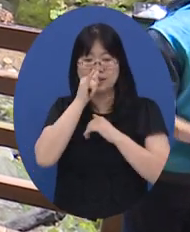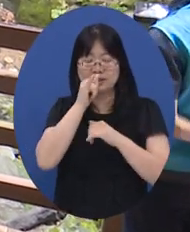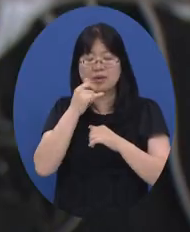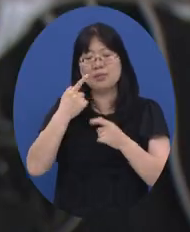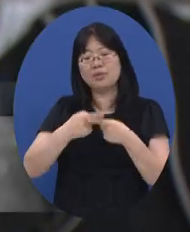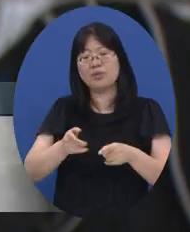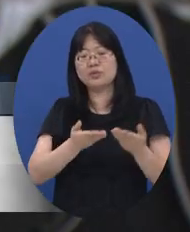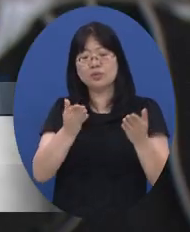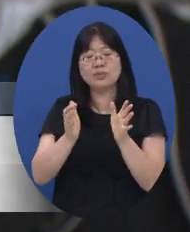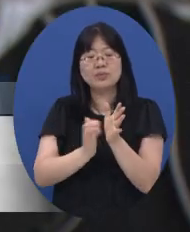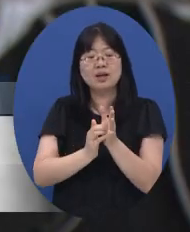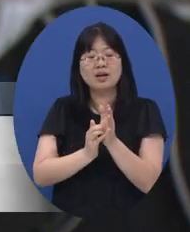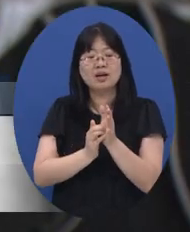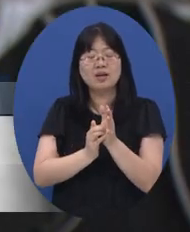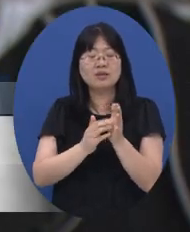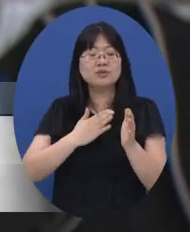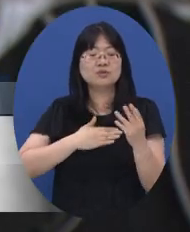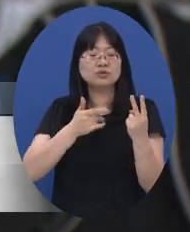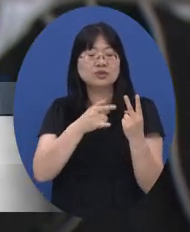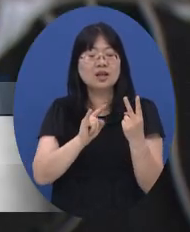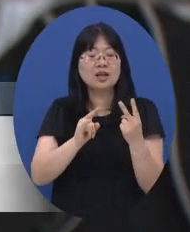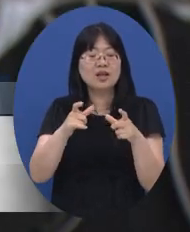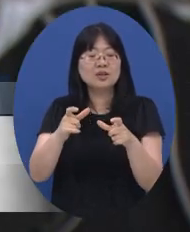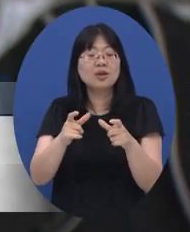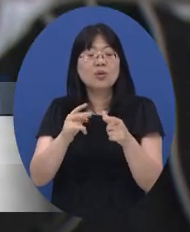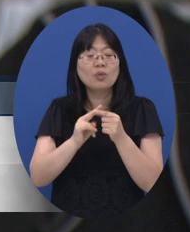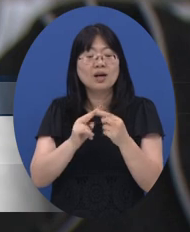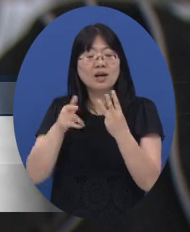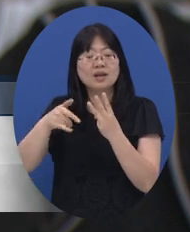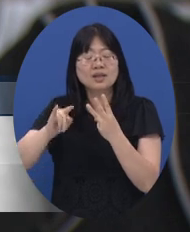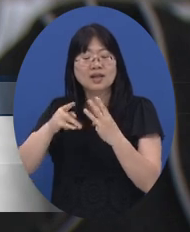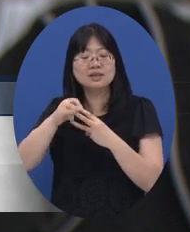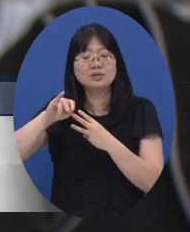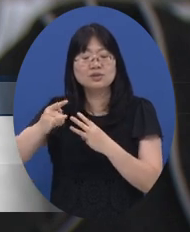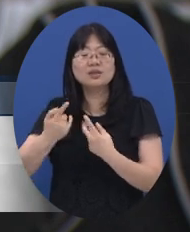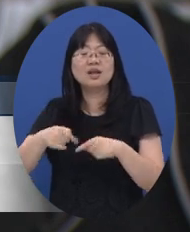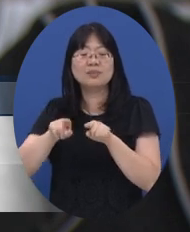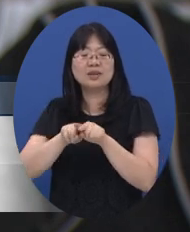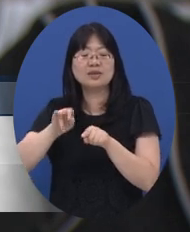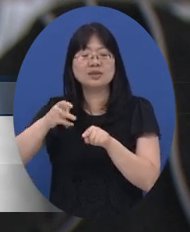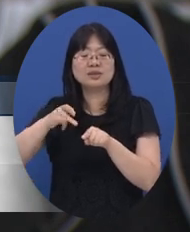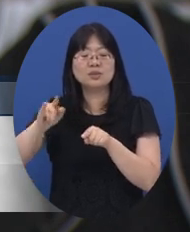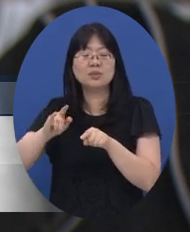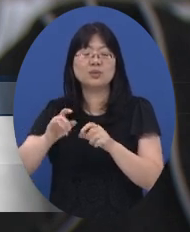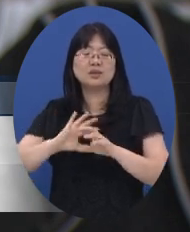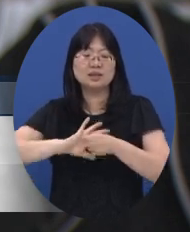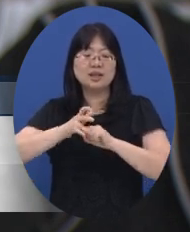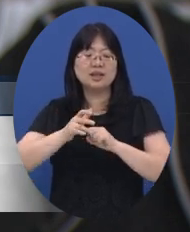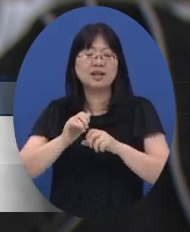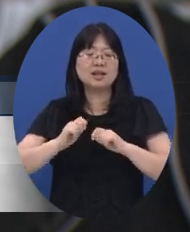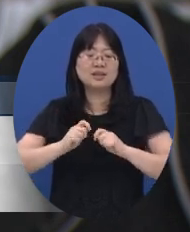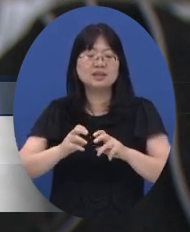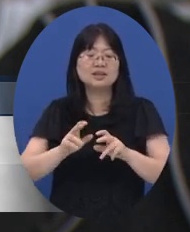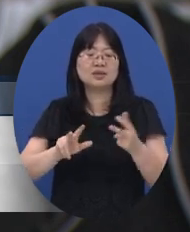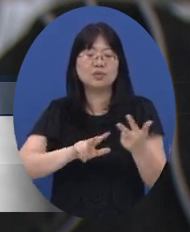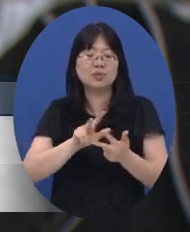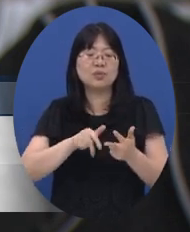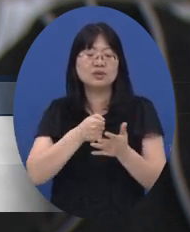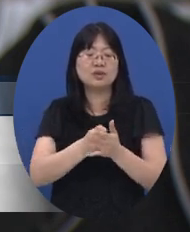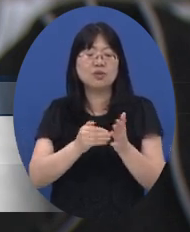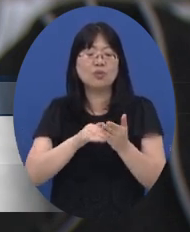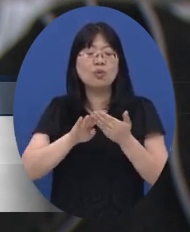평가합니다. We have two provinces in the Japan and also three countries. I want to